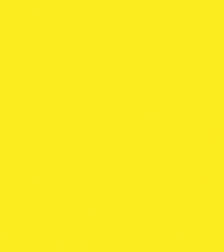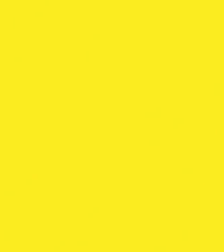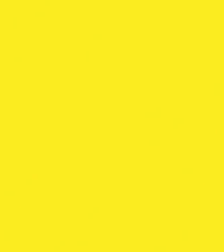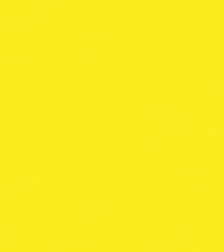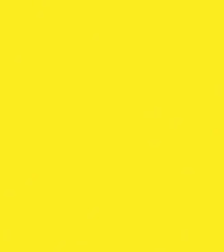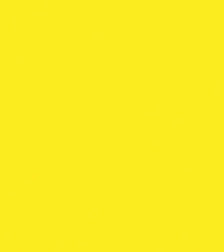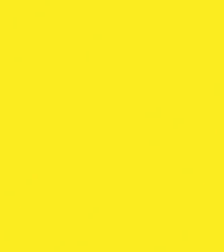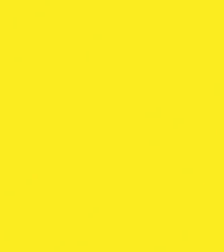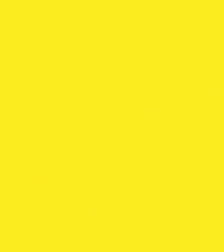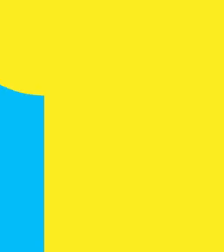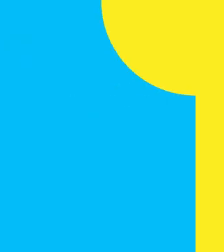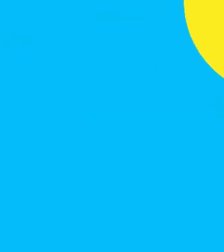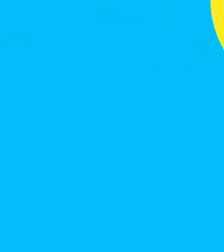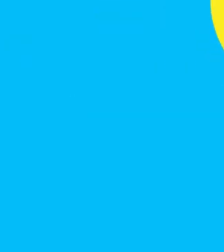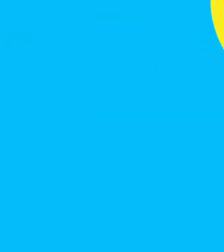Дякую за